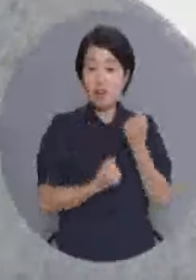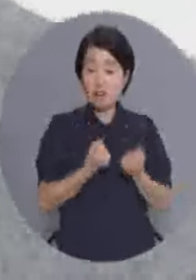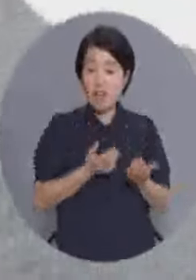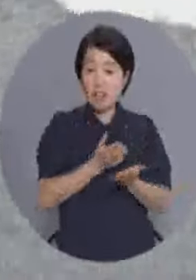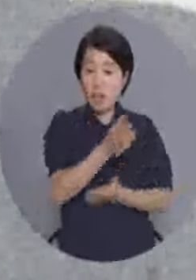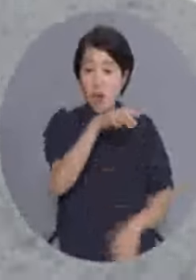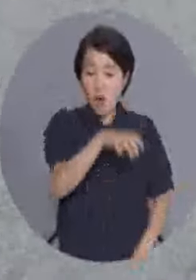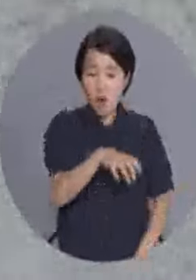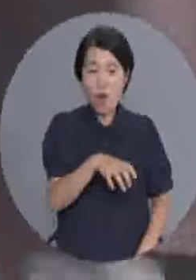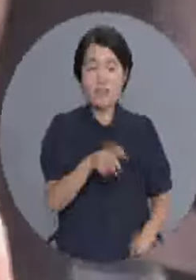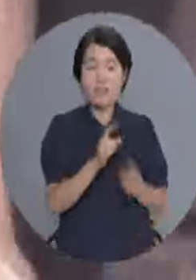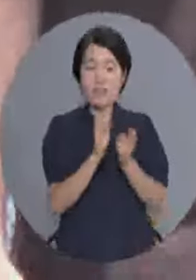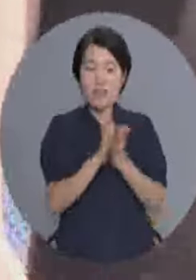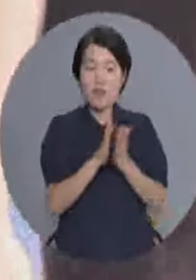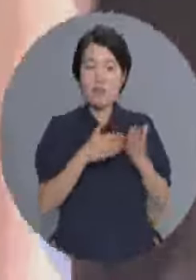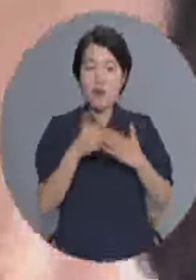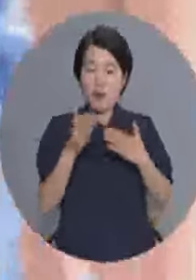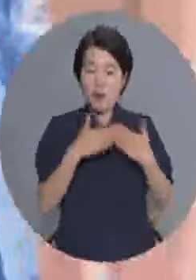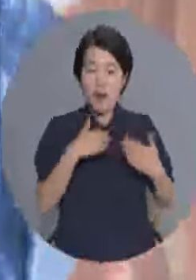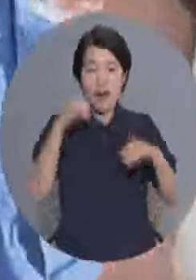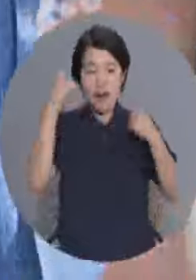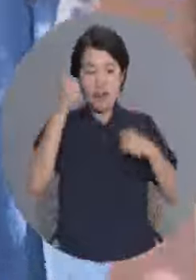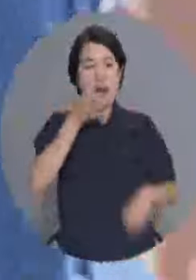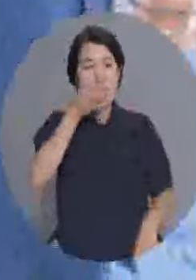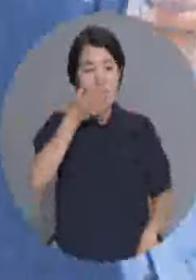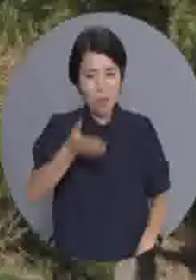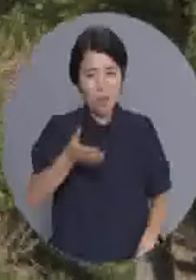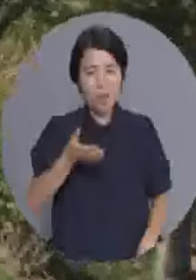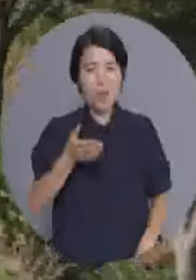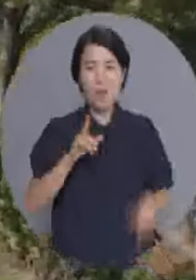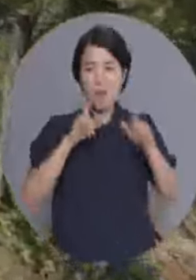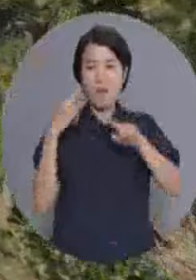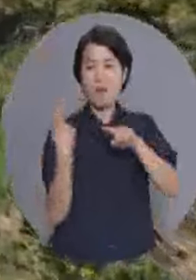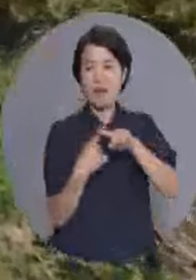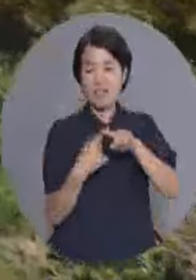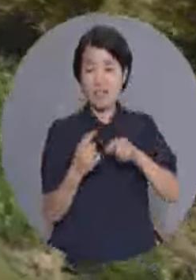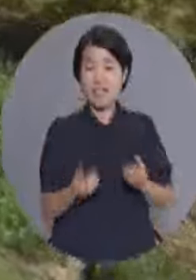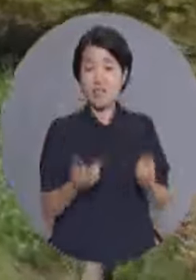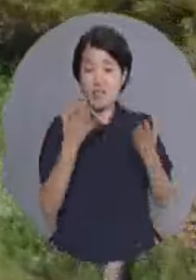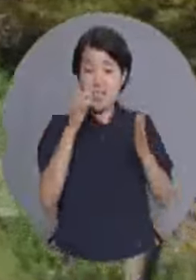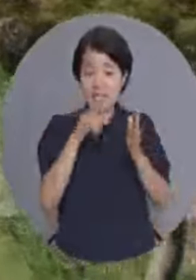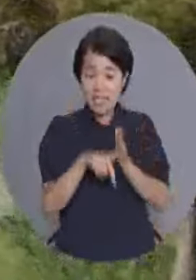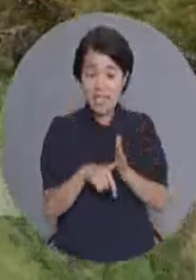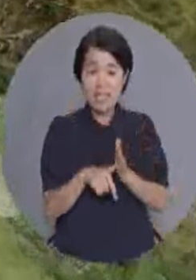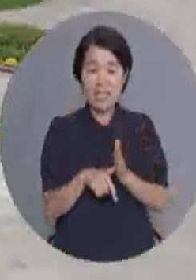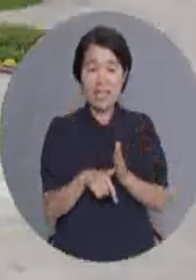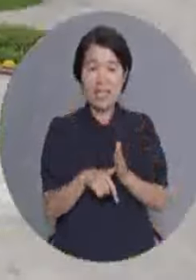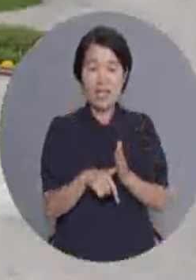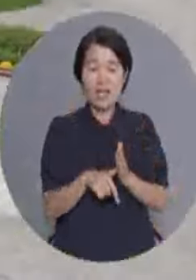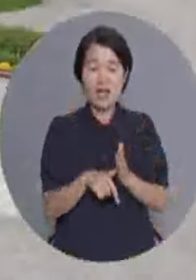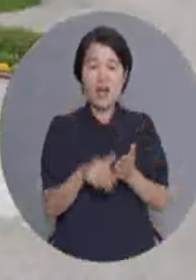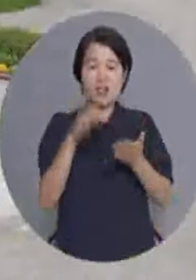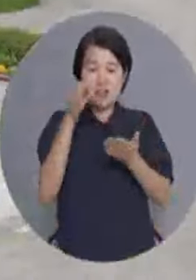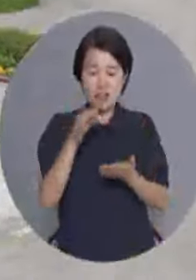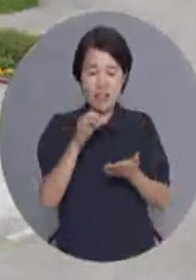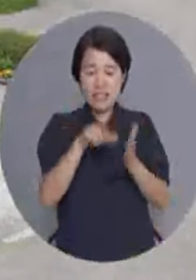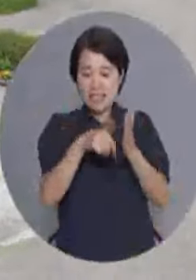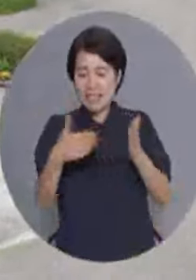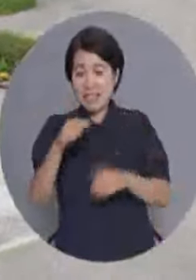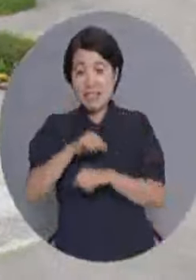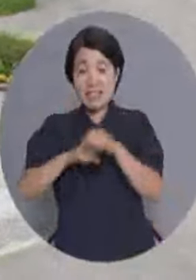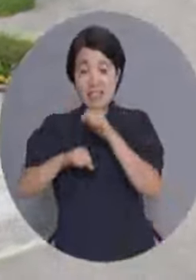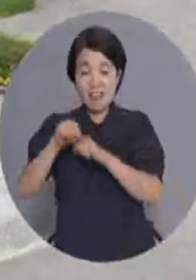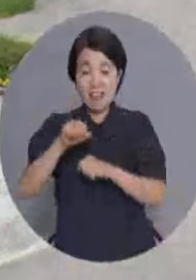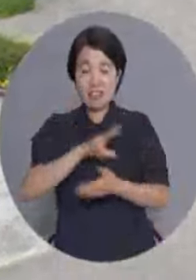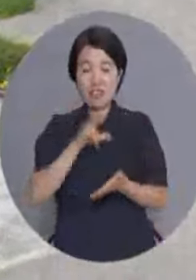직접 온몸으로 표현하는 대형 퍼포먼스였습니다. 이번 축전은 유산 시간이 쌓은 흔적이란 주제로